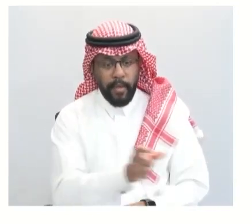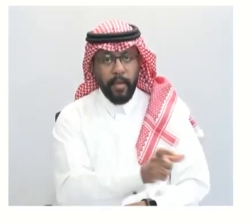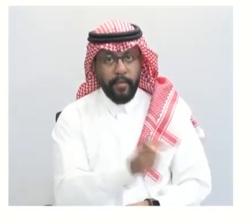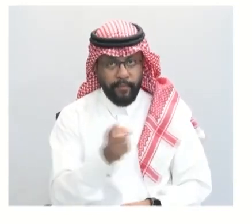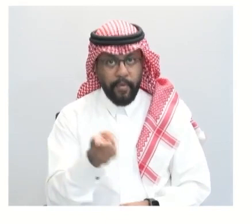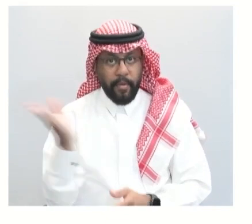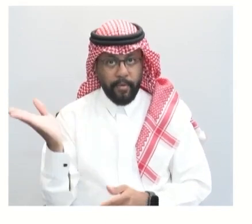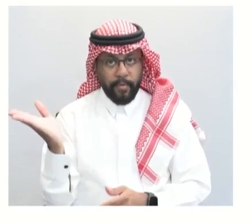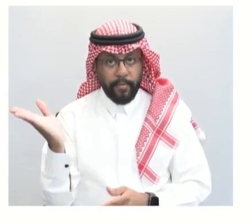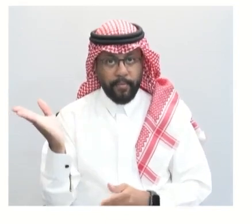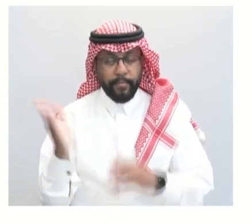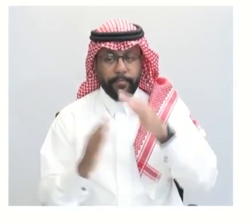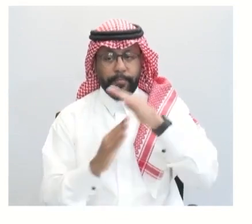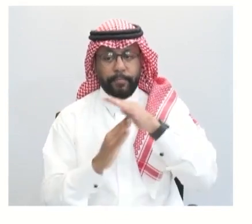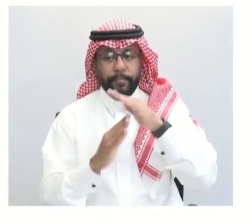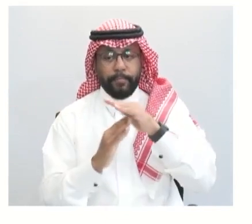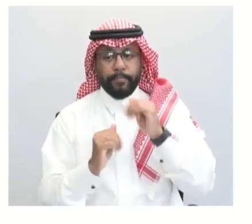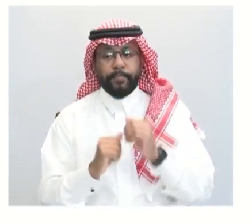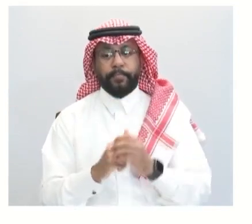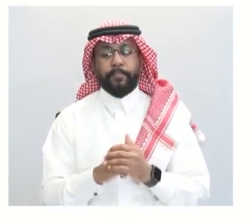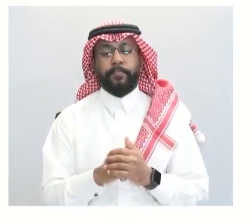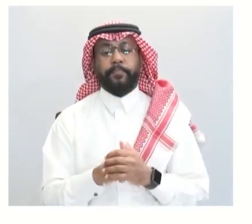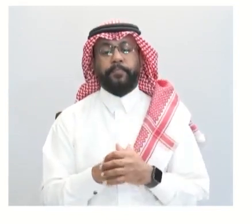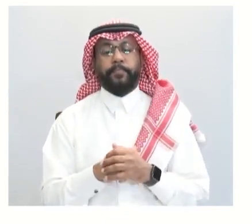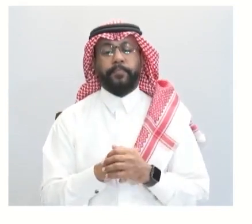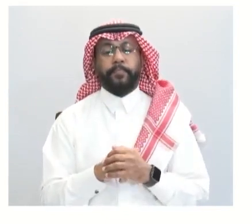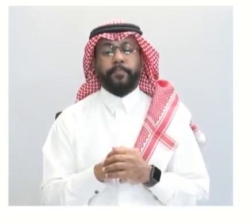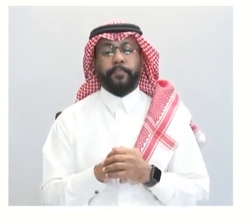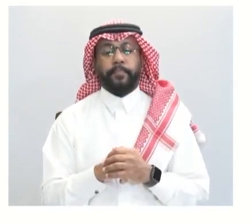لنستكمل الحل سويا باذن الله